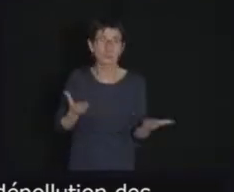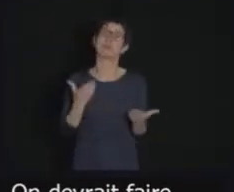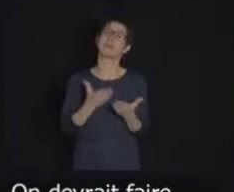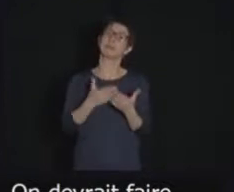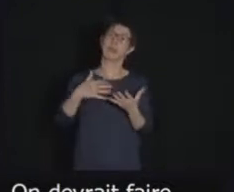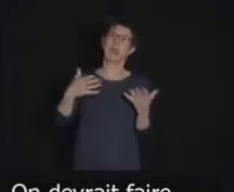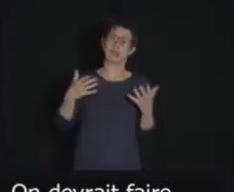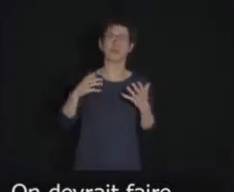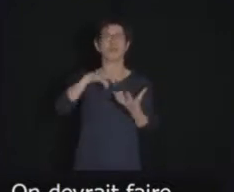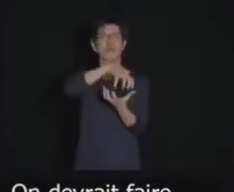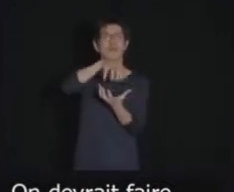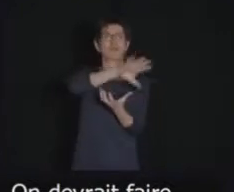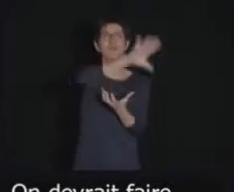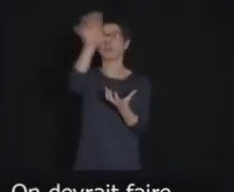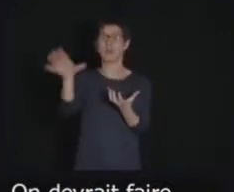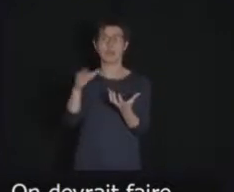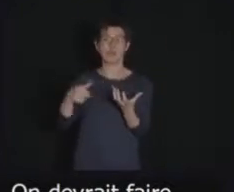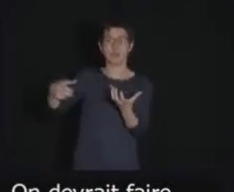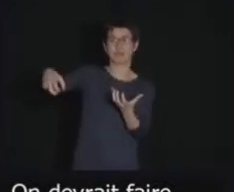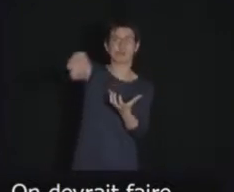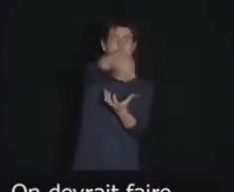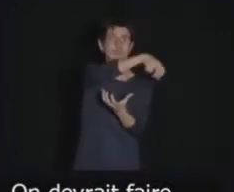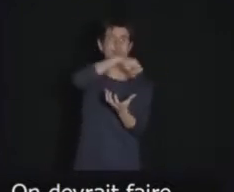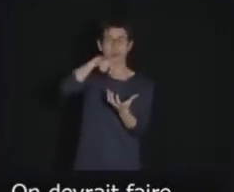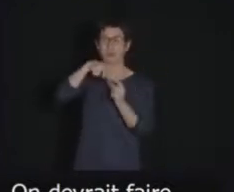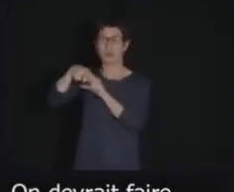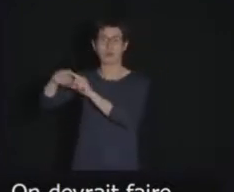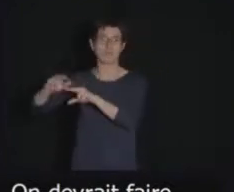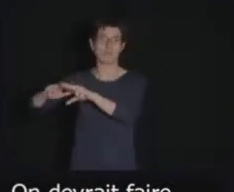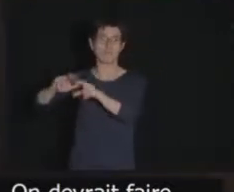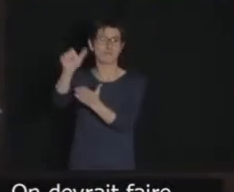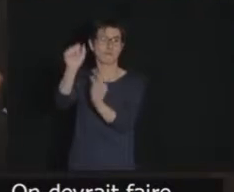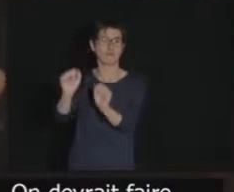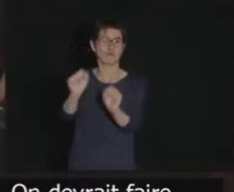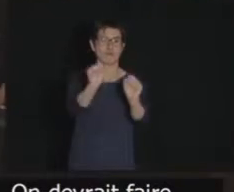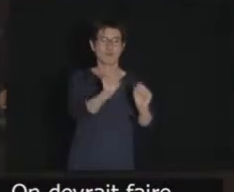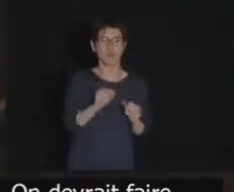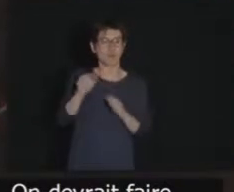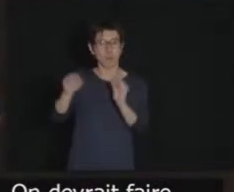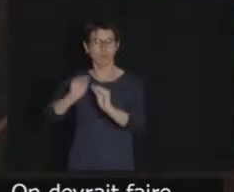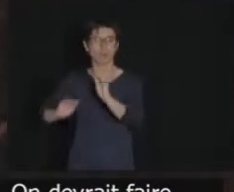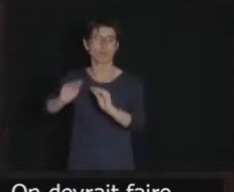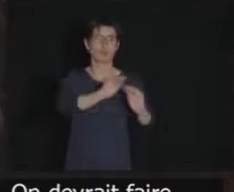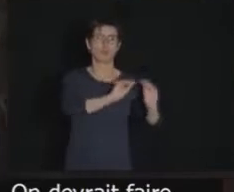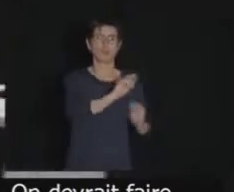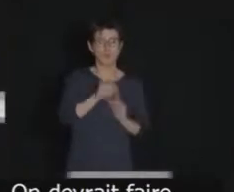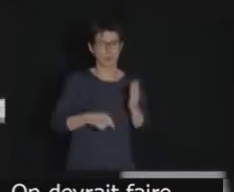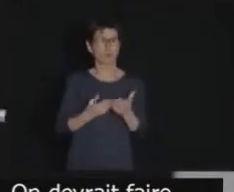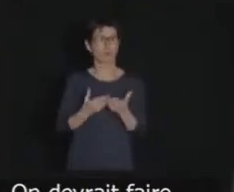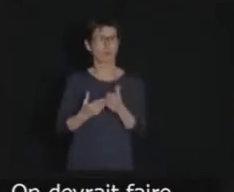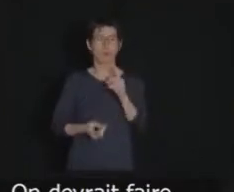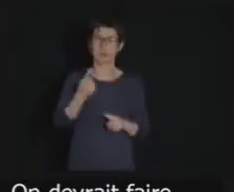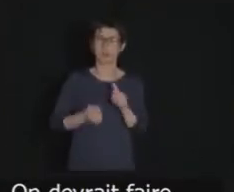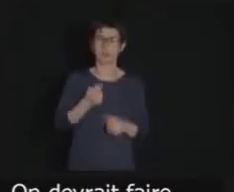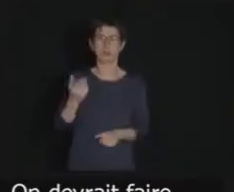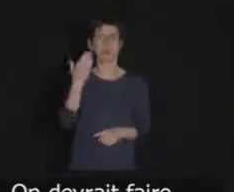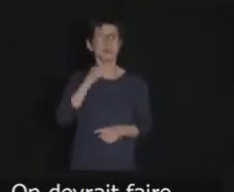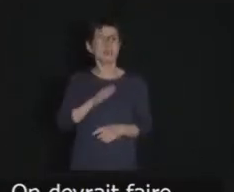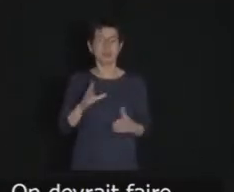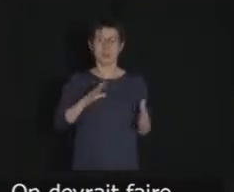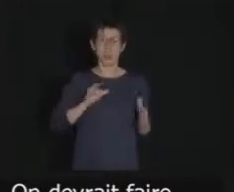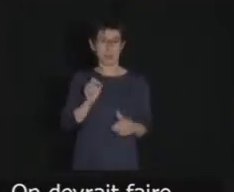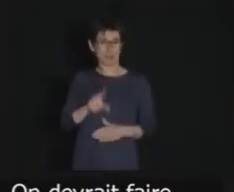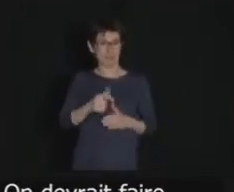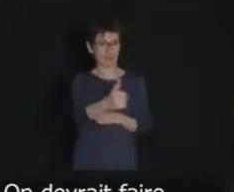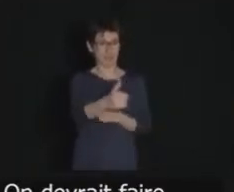sur l'espace que c'est un sujet dont on doit s'occuper. Et si nous Pourquoi on doit s'en occuper? Parce que ça entraîne le reste, vous